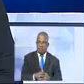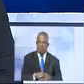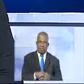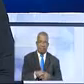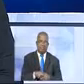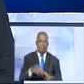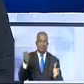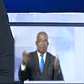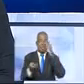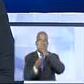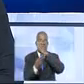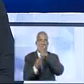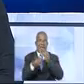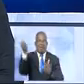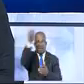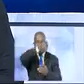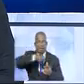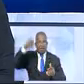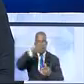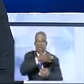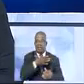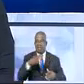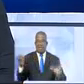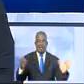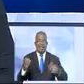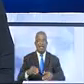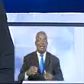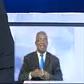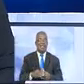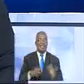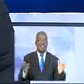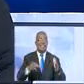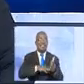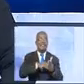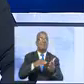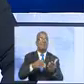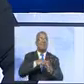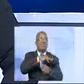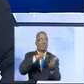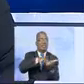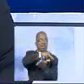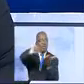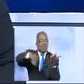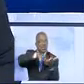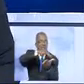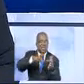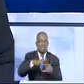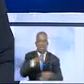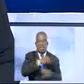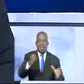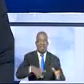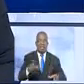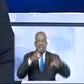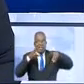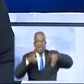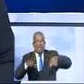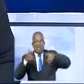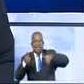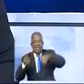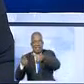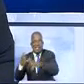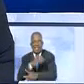Banque africaine de développement et la Fondation Didier Drogba s'unissent contre l'épidémie de fièvre Ebola. Les deux